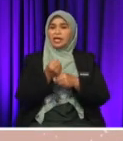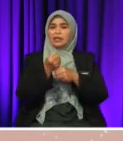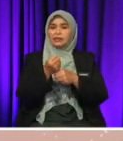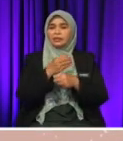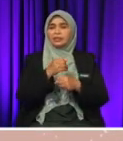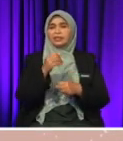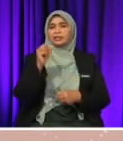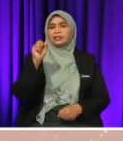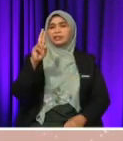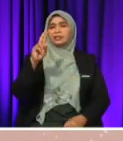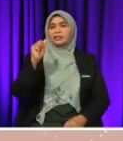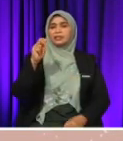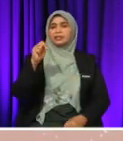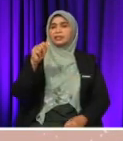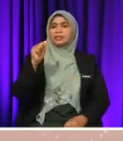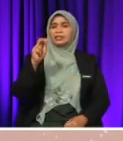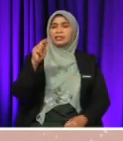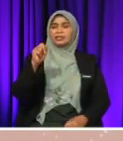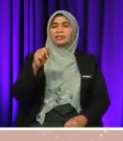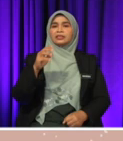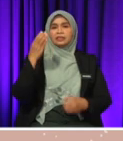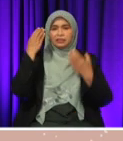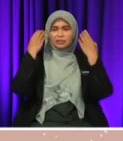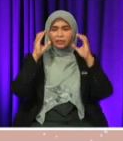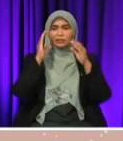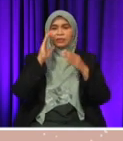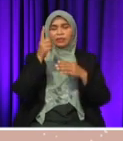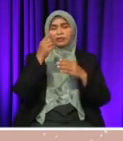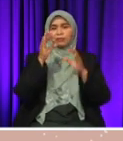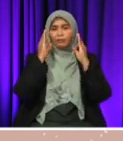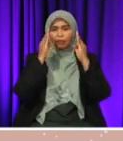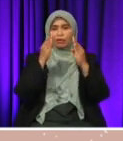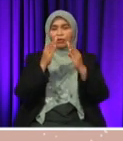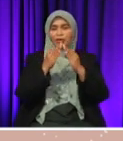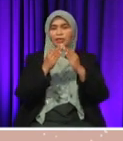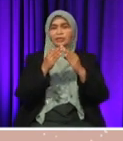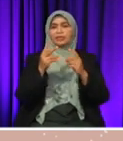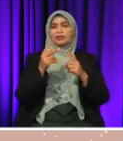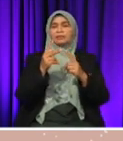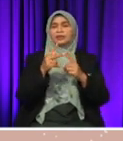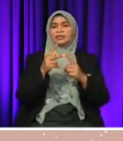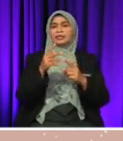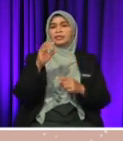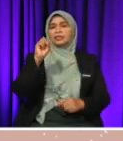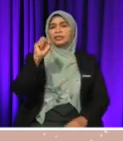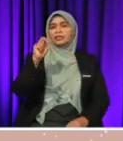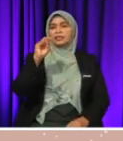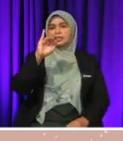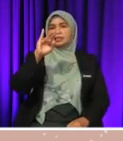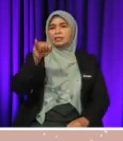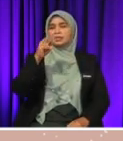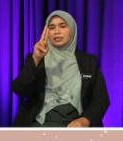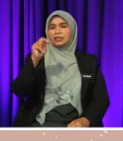sarana tetapi pada hari ini murid-murid semua Cikgu hanya fokus kepada kritikan sastra Sanjungan nilai watak dan